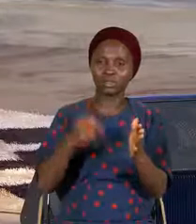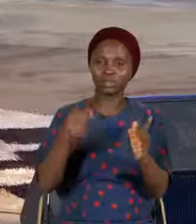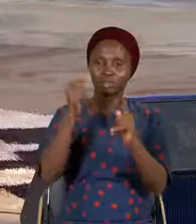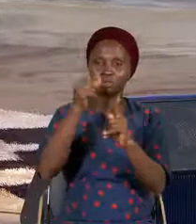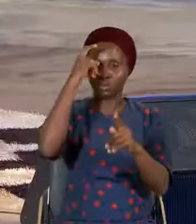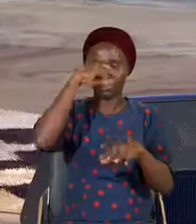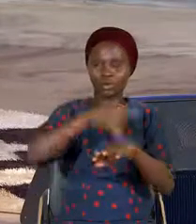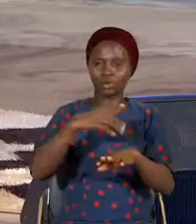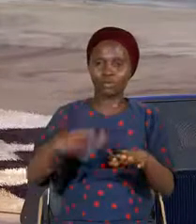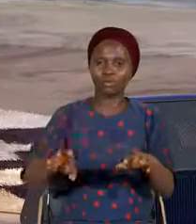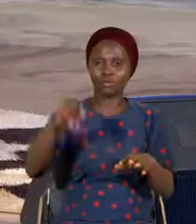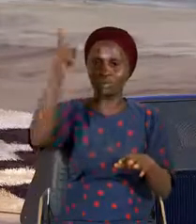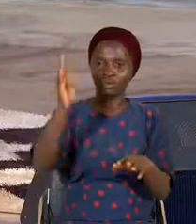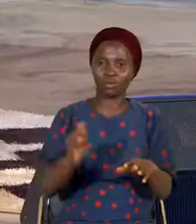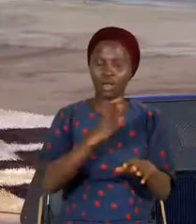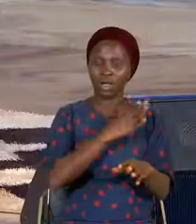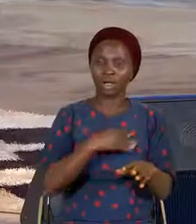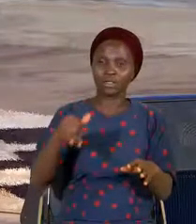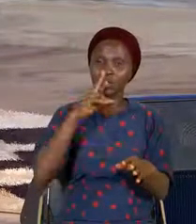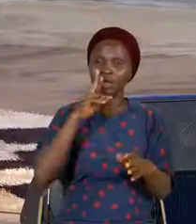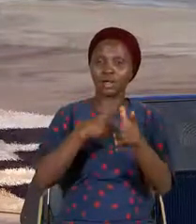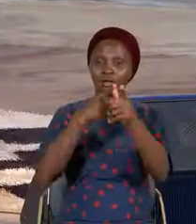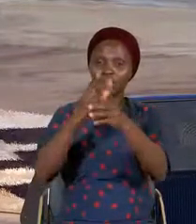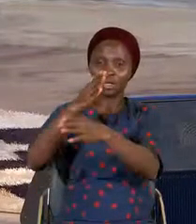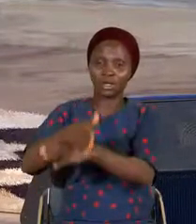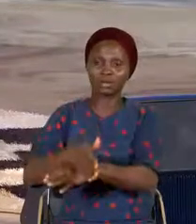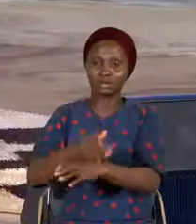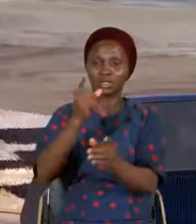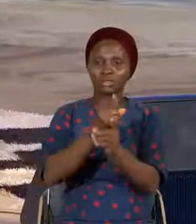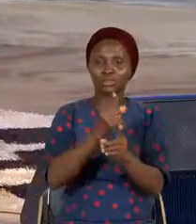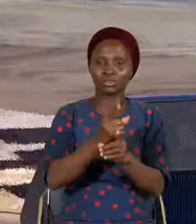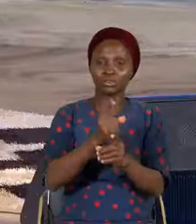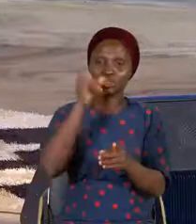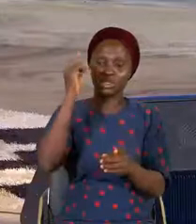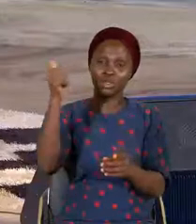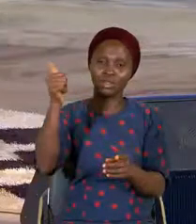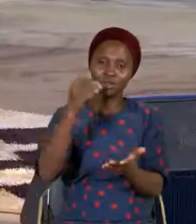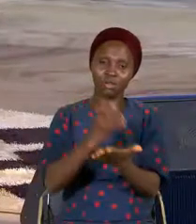de la sagesse de Dieu. Et ils courent après